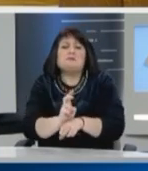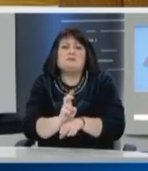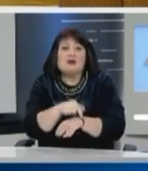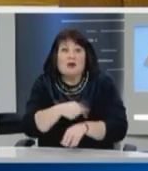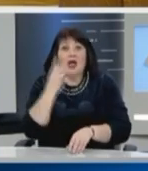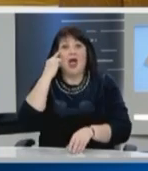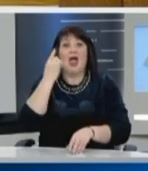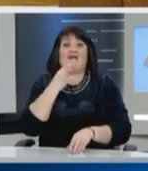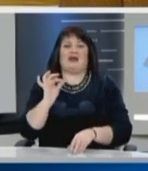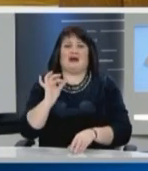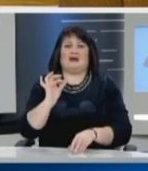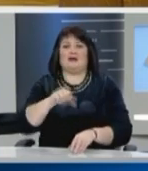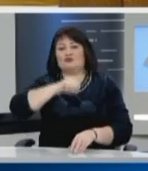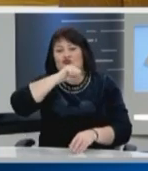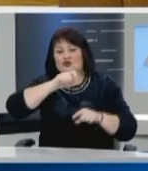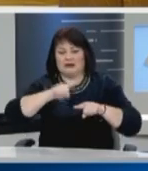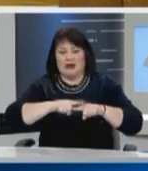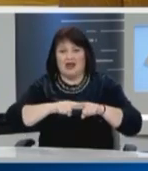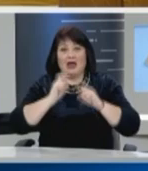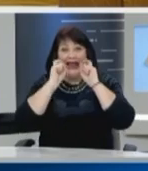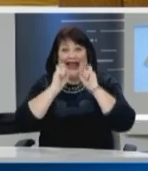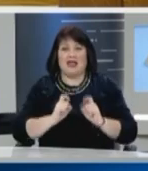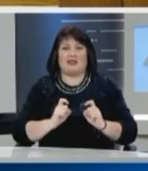Η συνείδησή μου και το πατριωτικό μου καθήκον